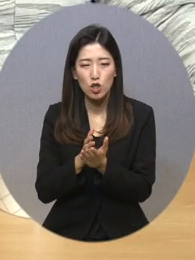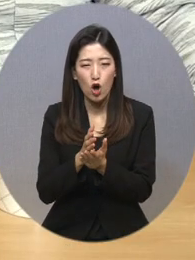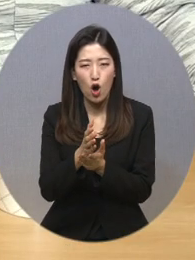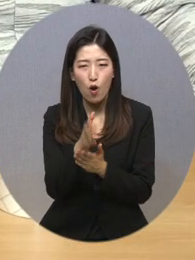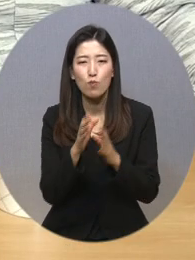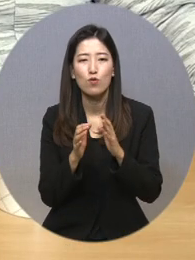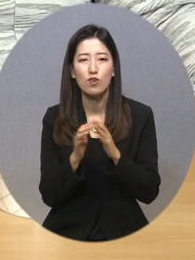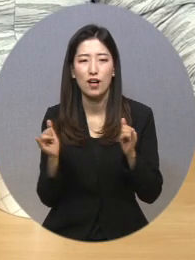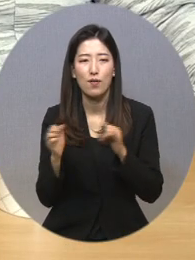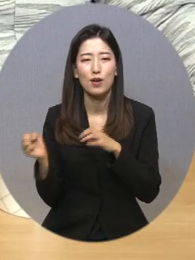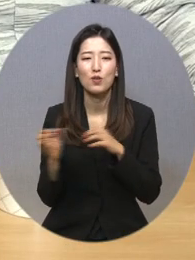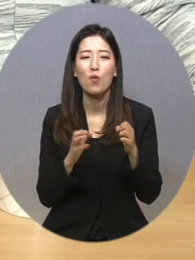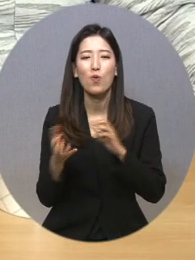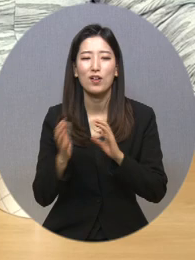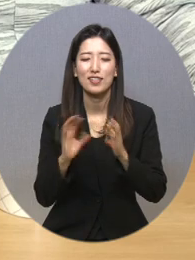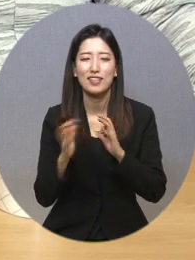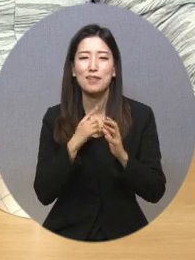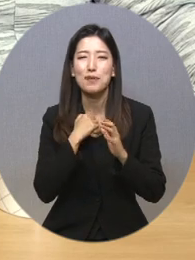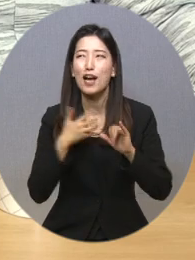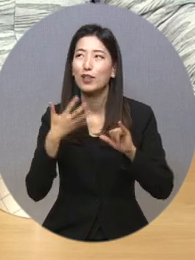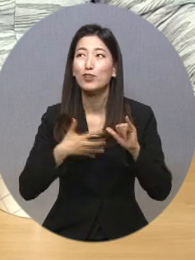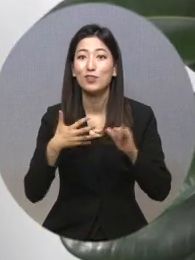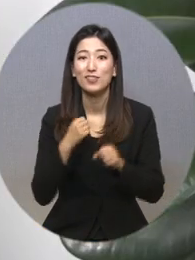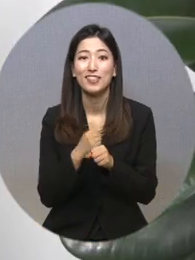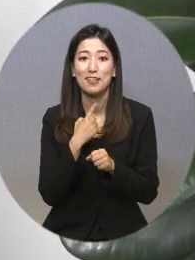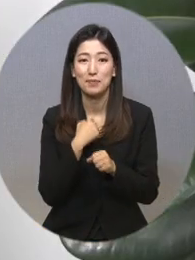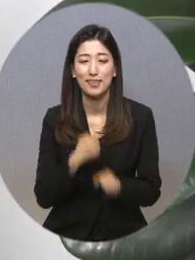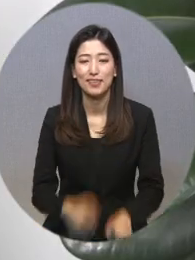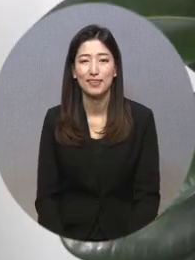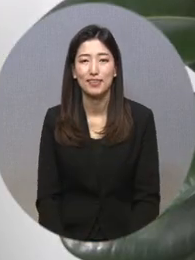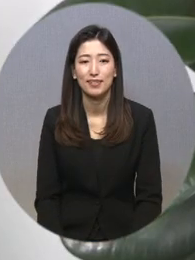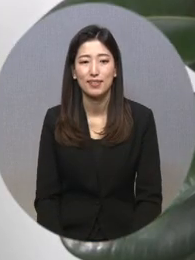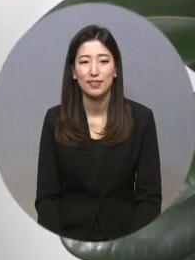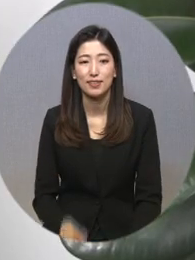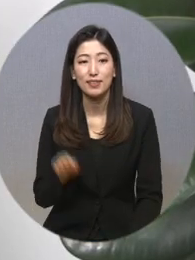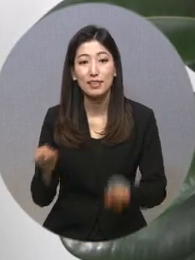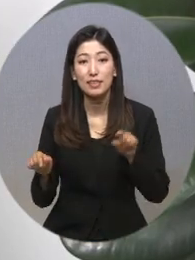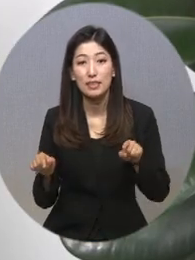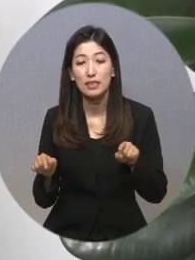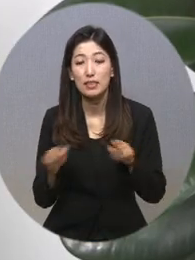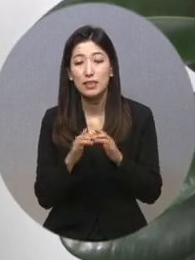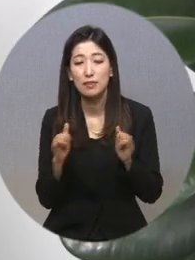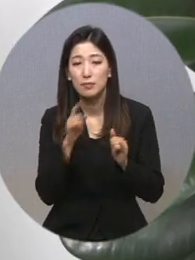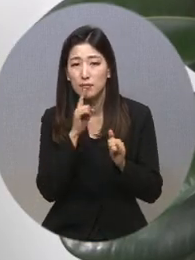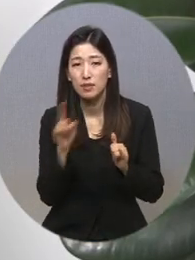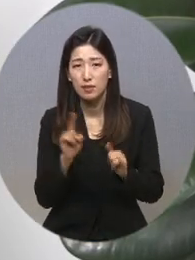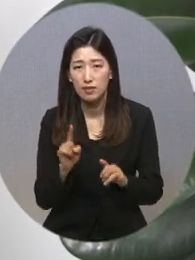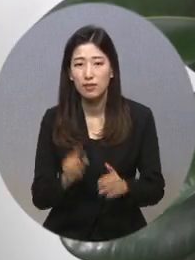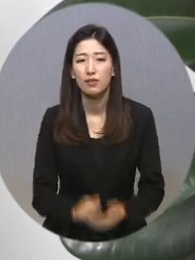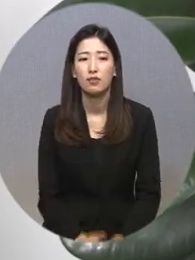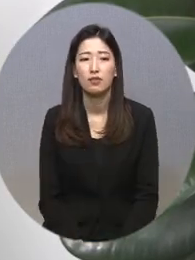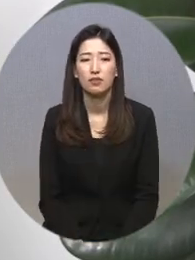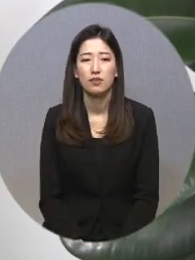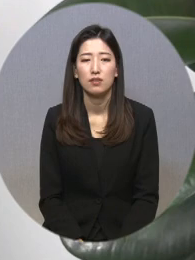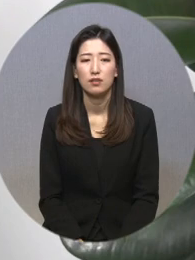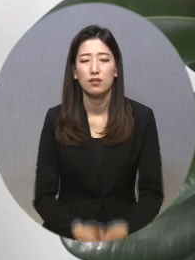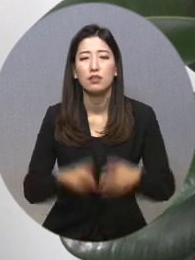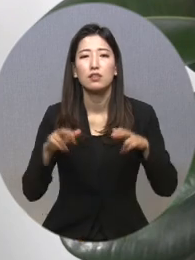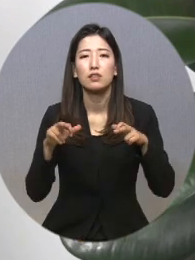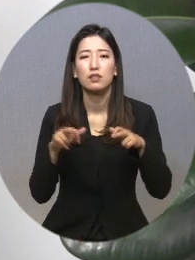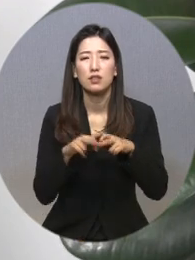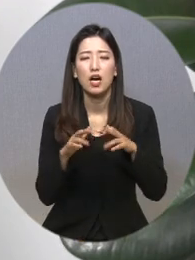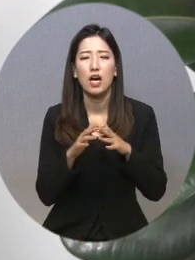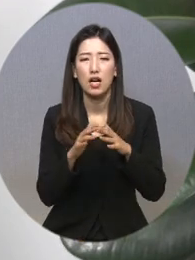유튜브 방송을 제작했었던 경험이 있습니다. 그분들이 실제로 장애인의 위치에서